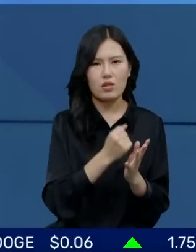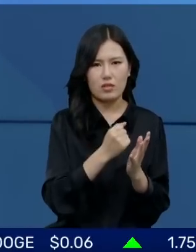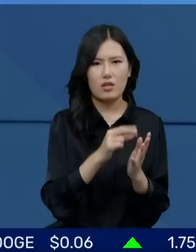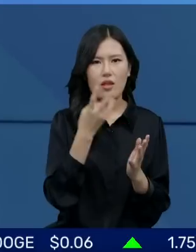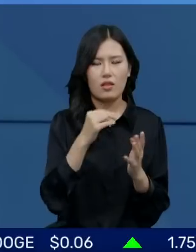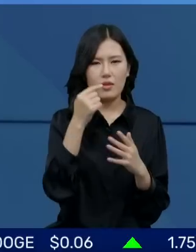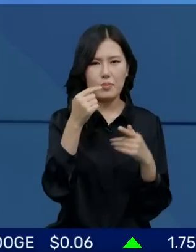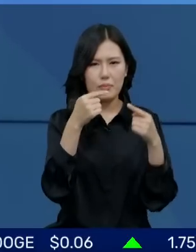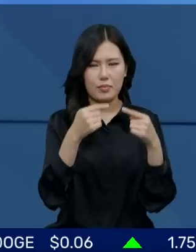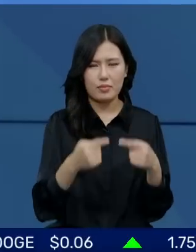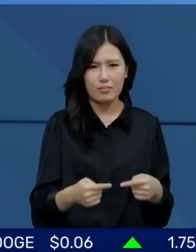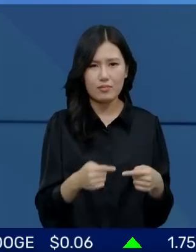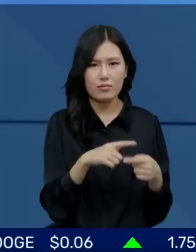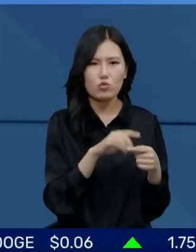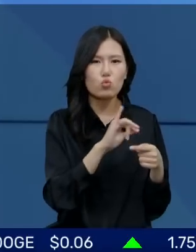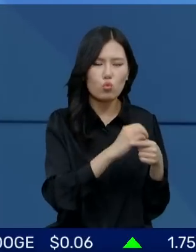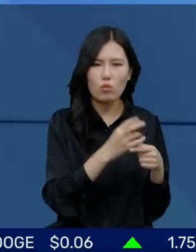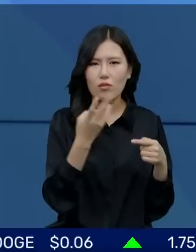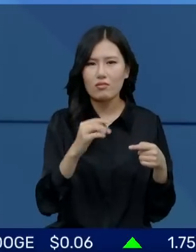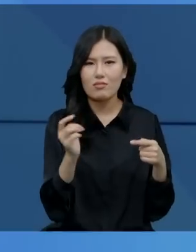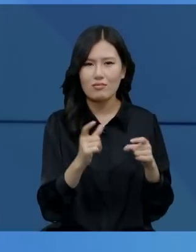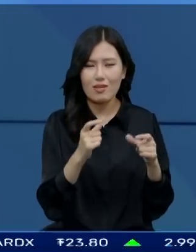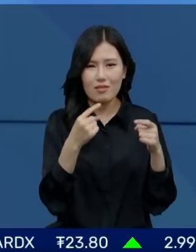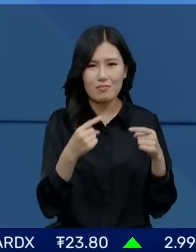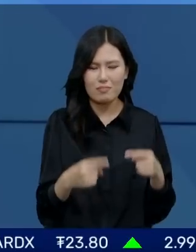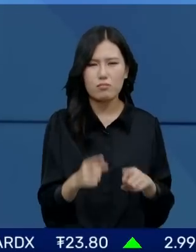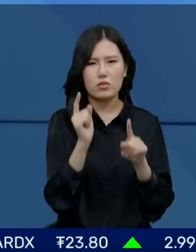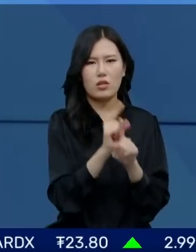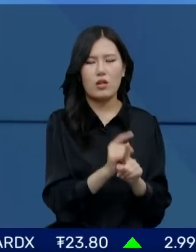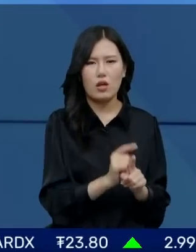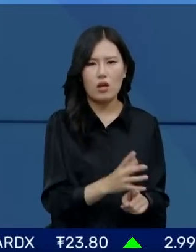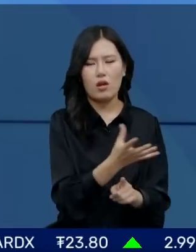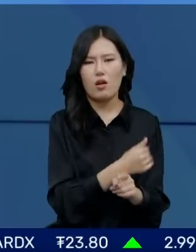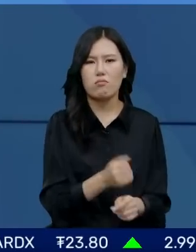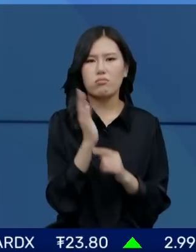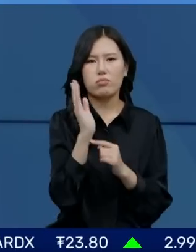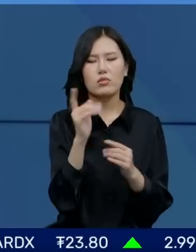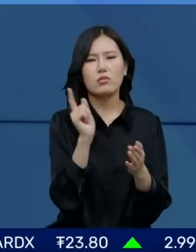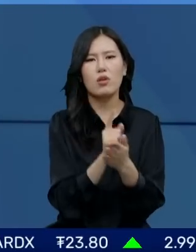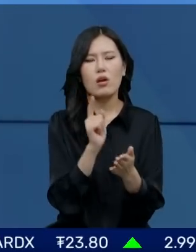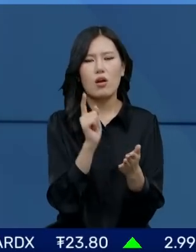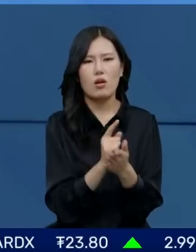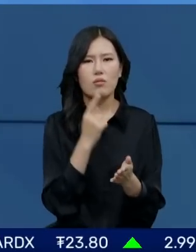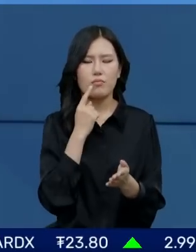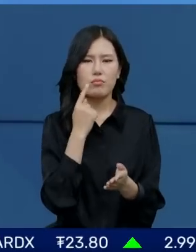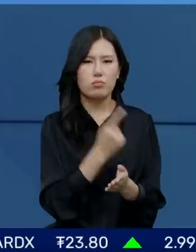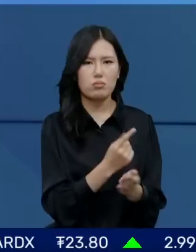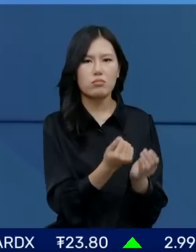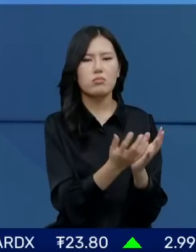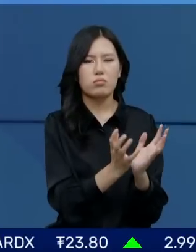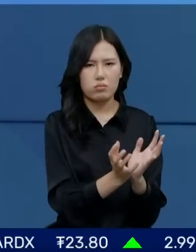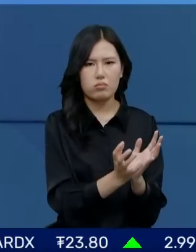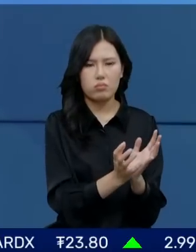хугацаанд нь чанартай гүйцэтгэж хянан шалгах төр хорооны сонсголт бэлтгэн танилцуулахыг хянан шалгагч нарт тогтоолын хэрэгжилтэнд харин хяналт